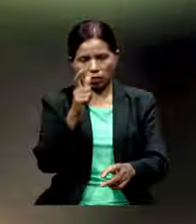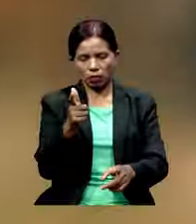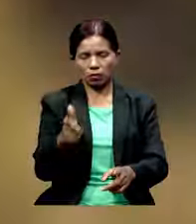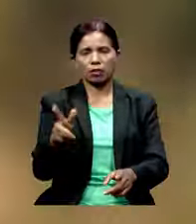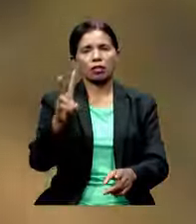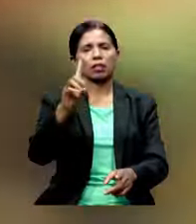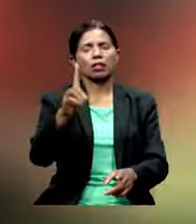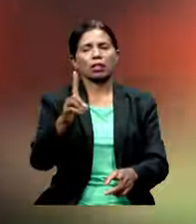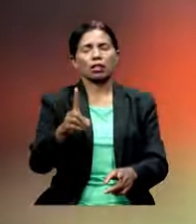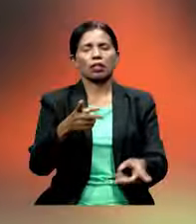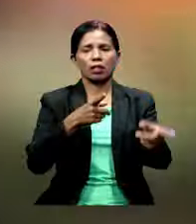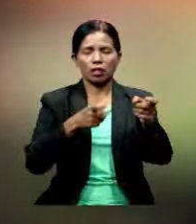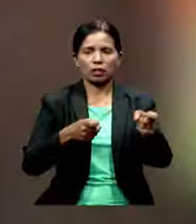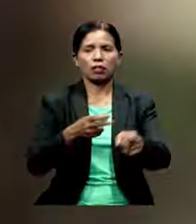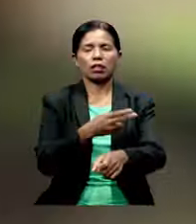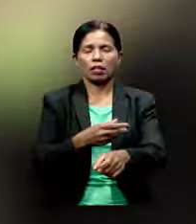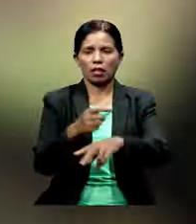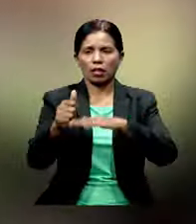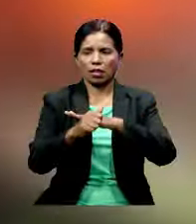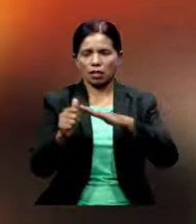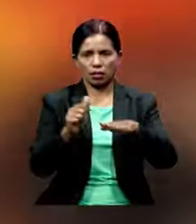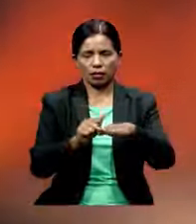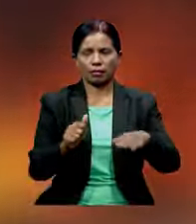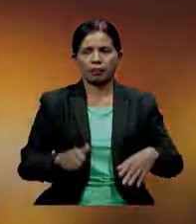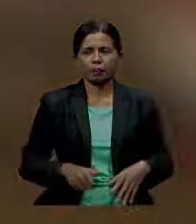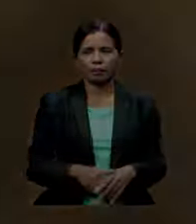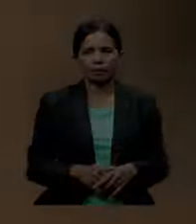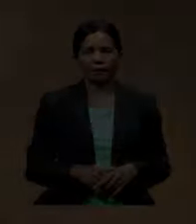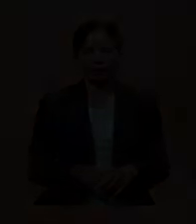in ida hetan tiru ia kelen partelos, João Carlos David Gonçalves, GMN.